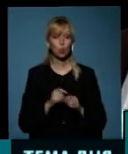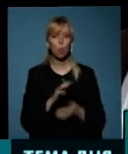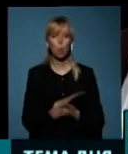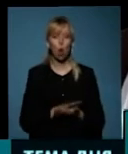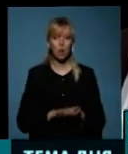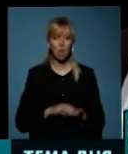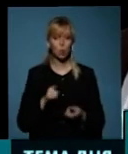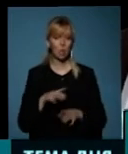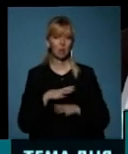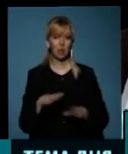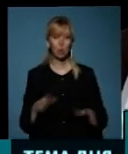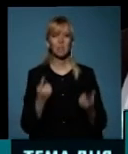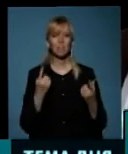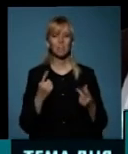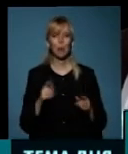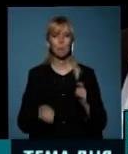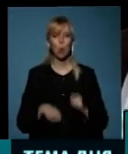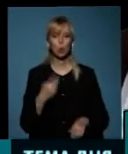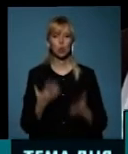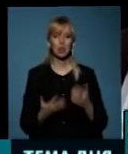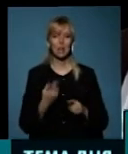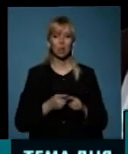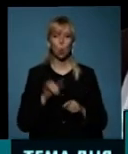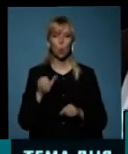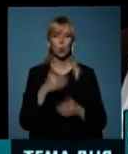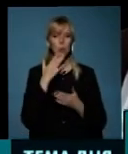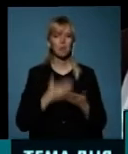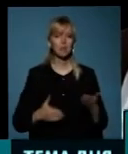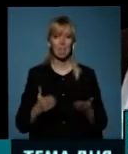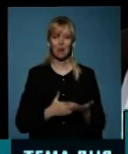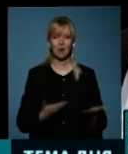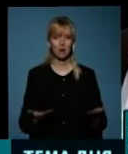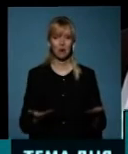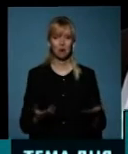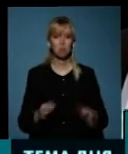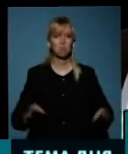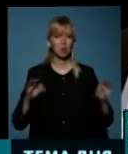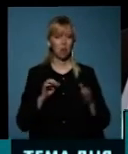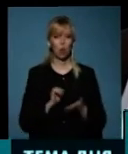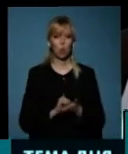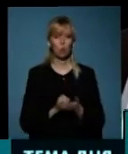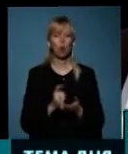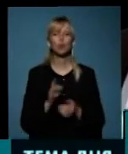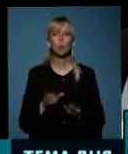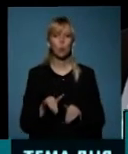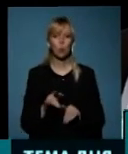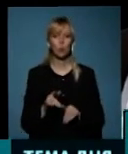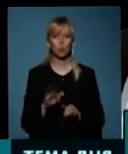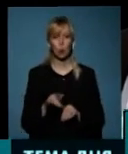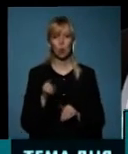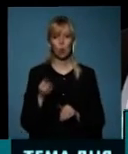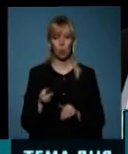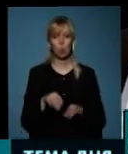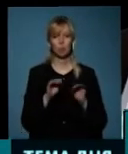подальшого її не було. А значне порушення – це якщо в нього нема взагалі ніяких документів. Що немає тоді? Схеми. Тоді до